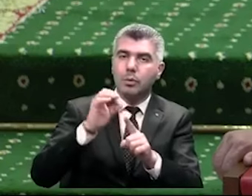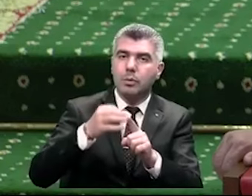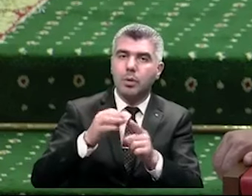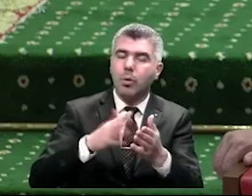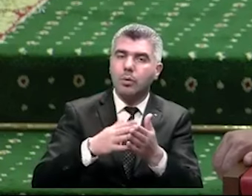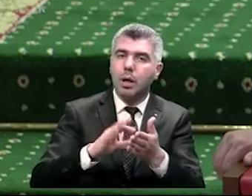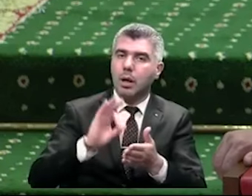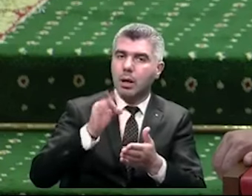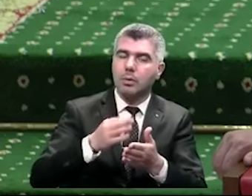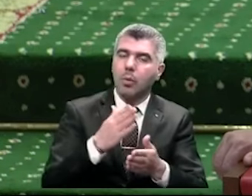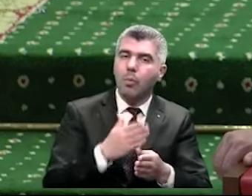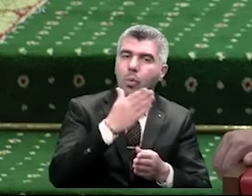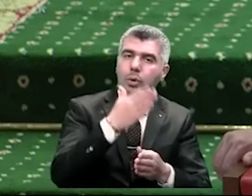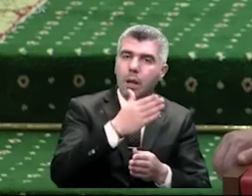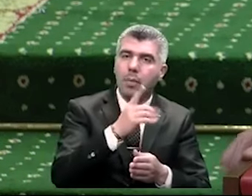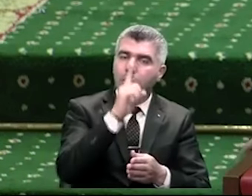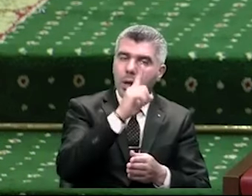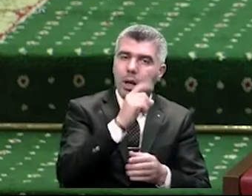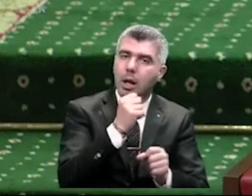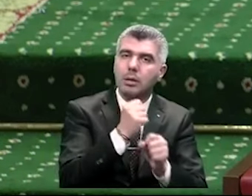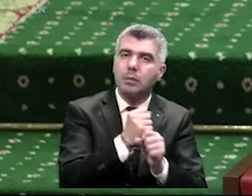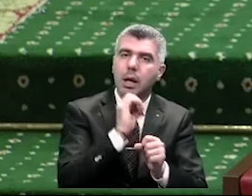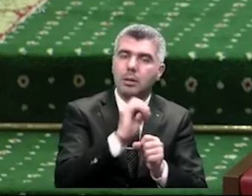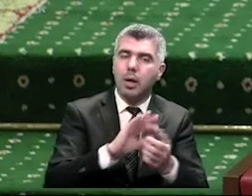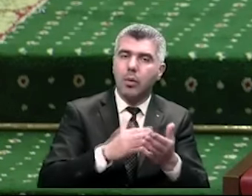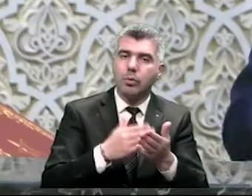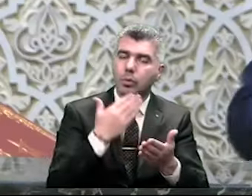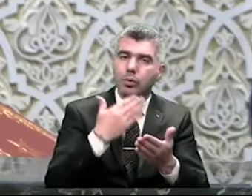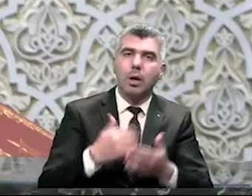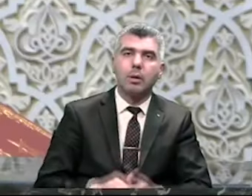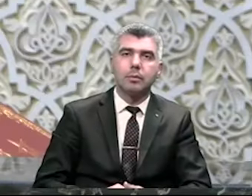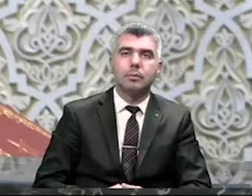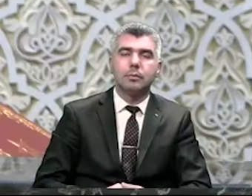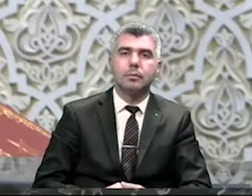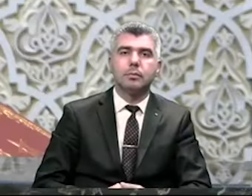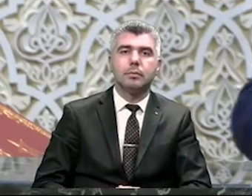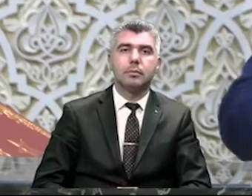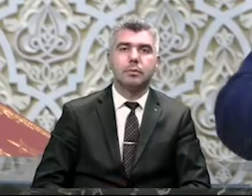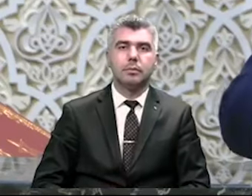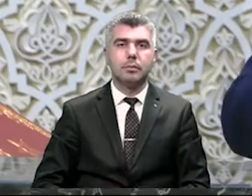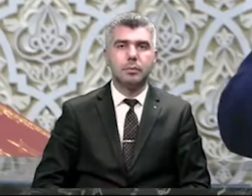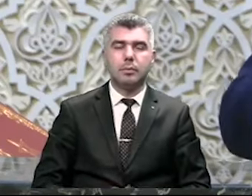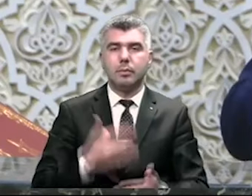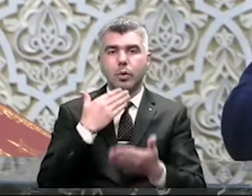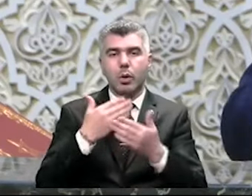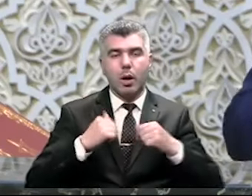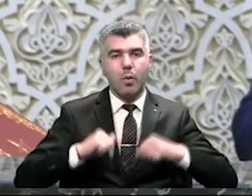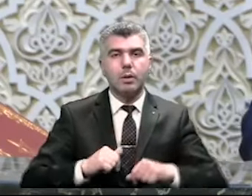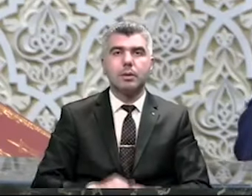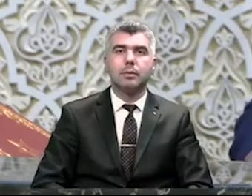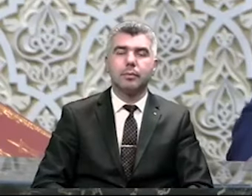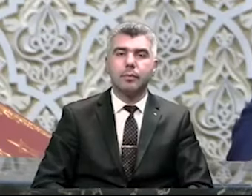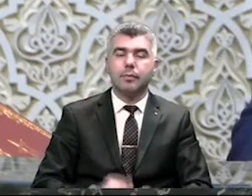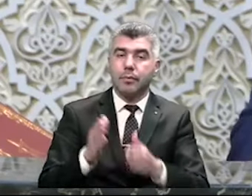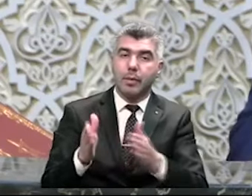نستثمرها في المستقبل وهذا ما نعمل في اتجاه وشكرا شكرا السيد الوزير المحترم